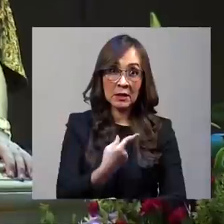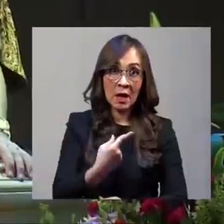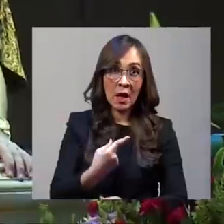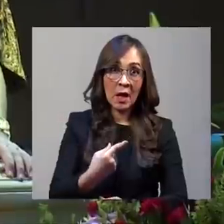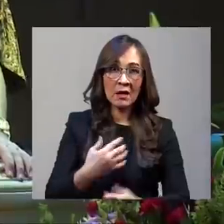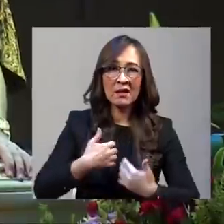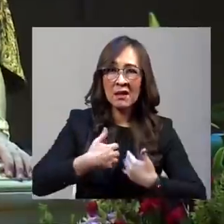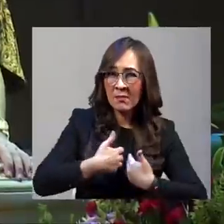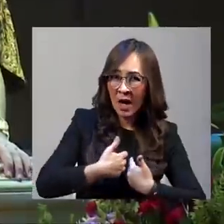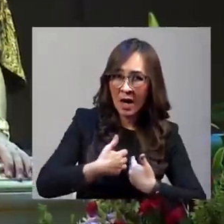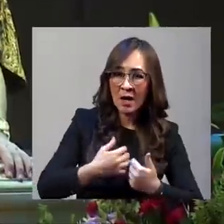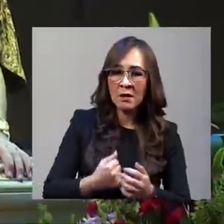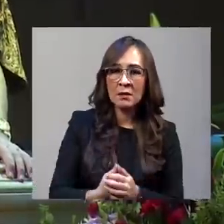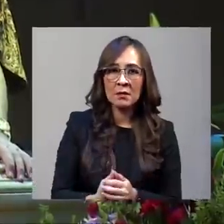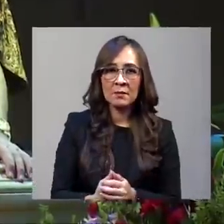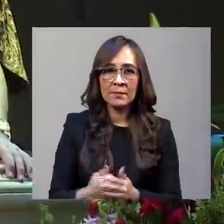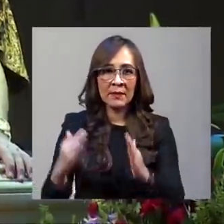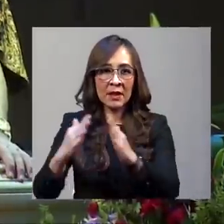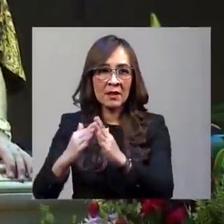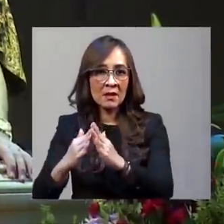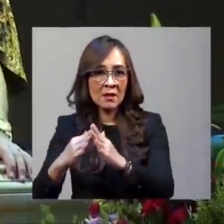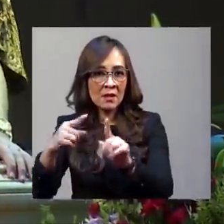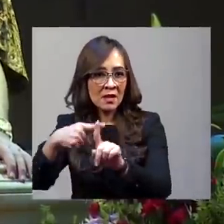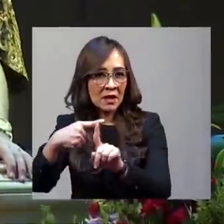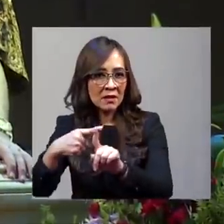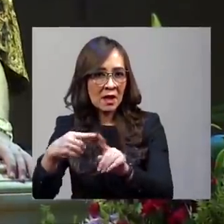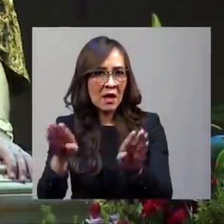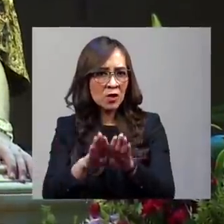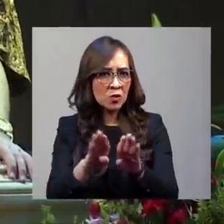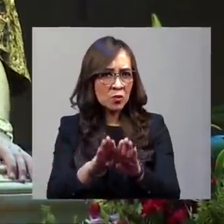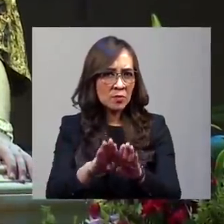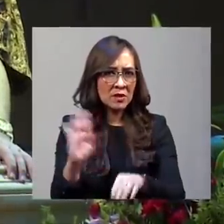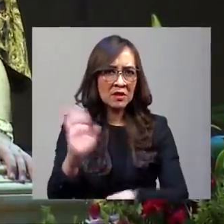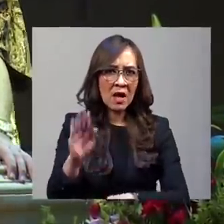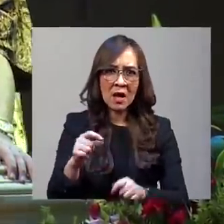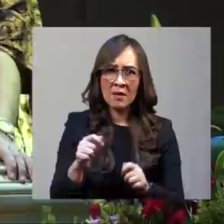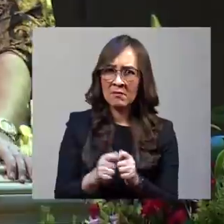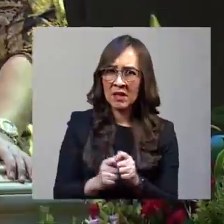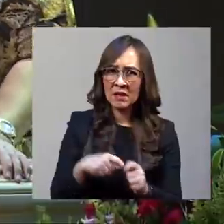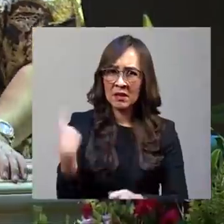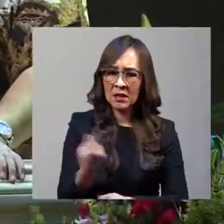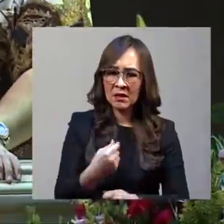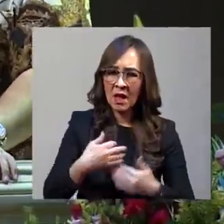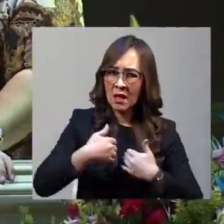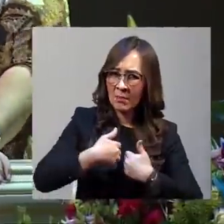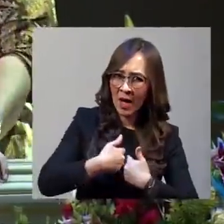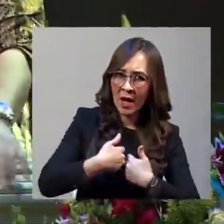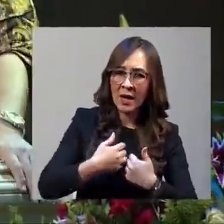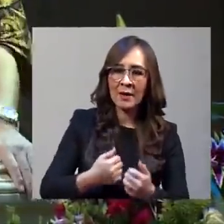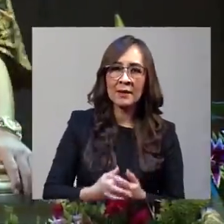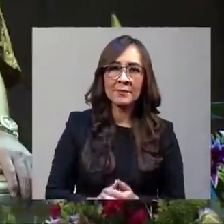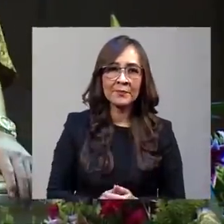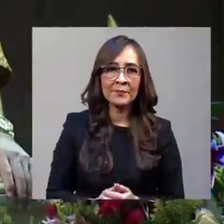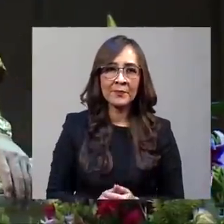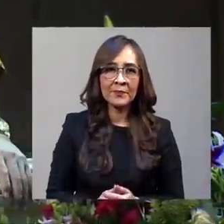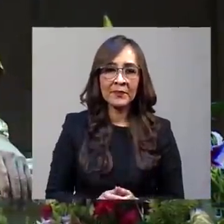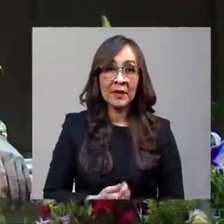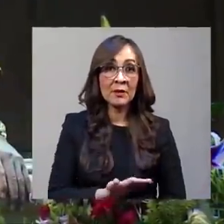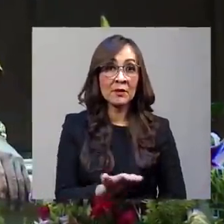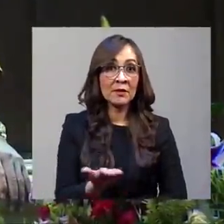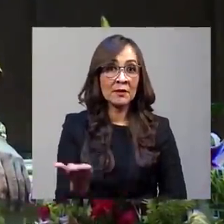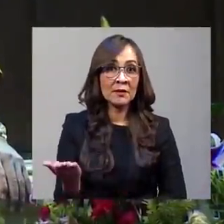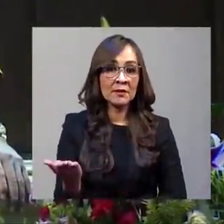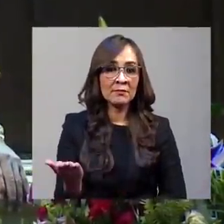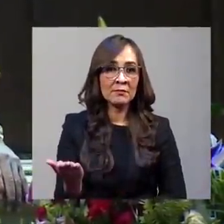Pintu-pintu gedung gereja yang tertutup tidak boleh membuat kita makin lama makin lemah. Bahkan saudara-saudara yang dengan kasih Tuhan mungkin saya